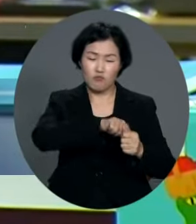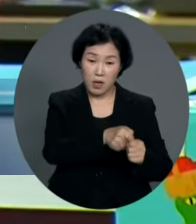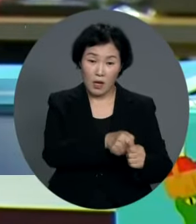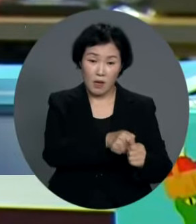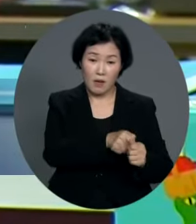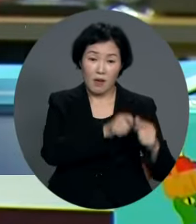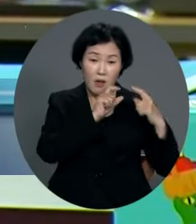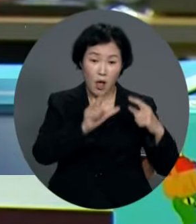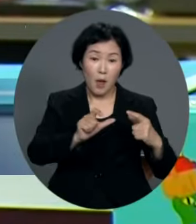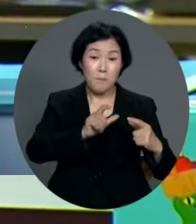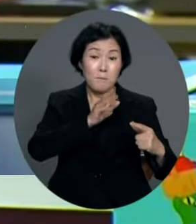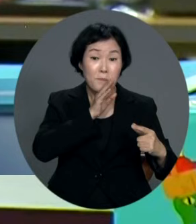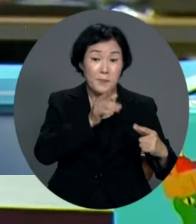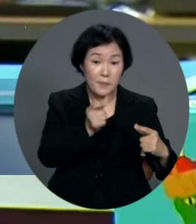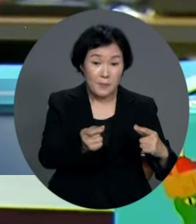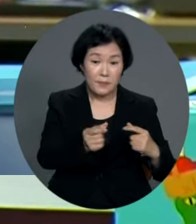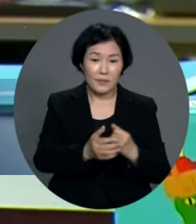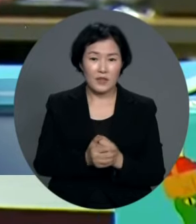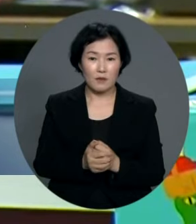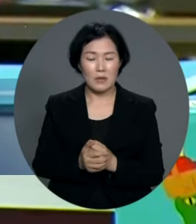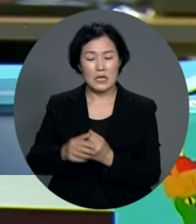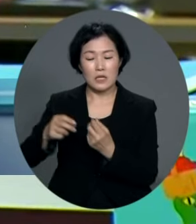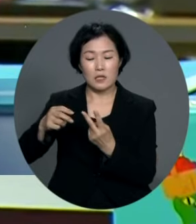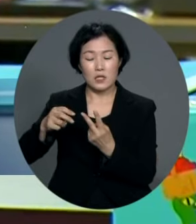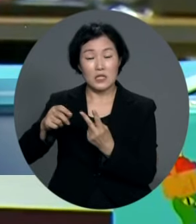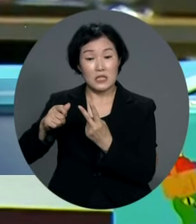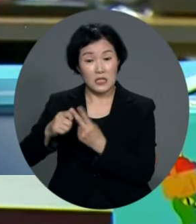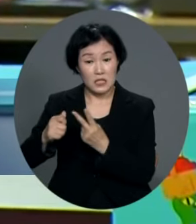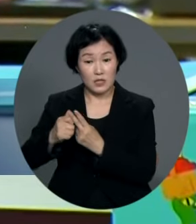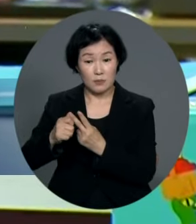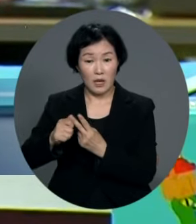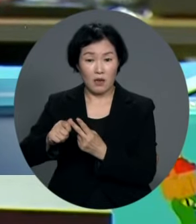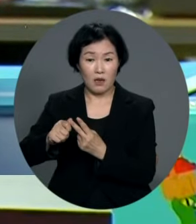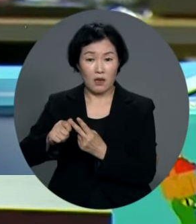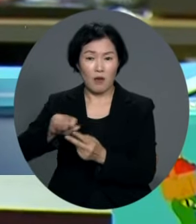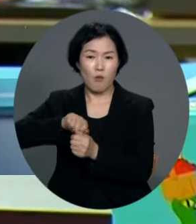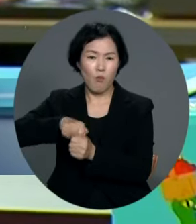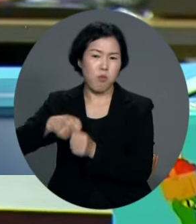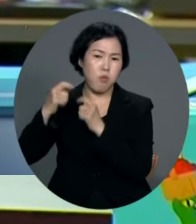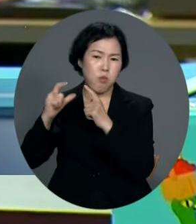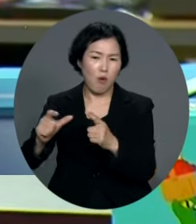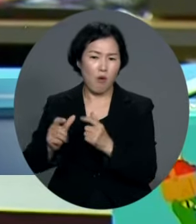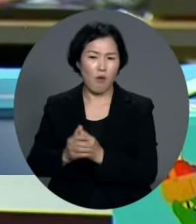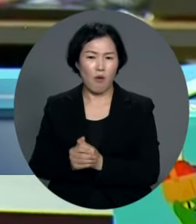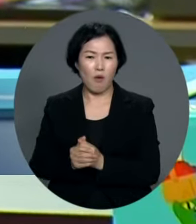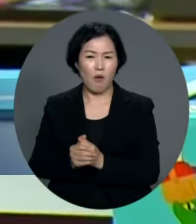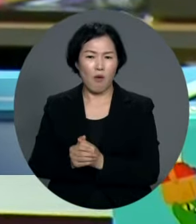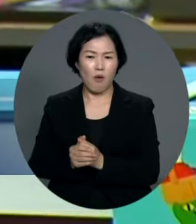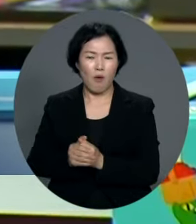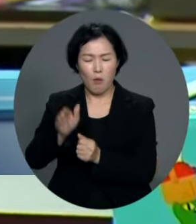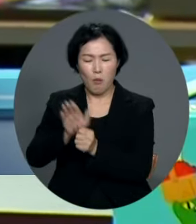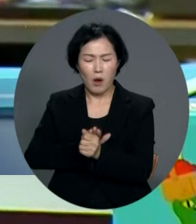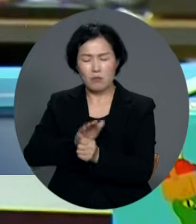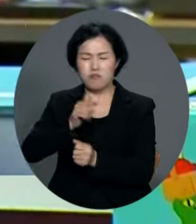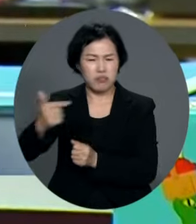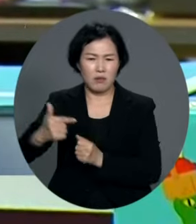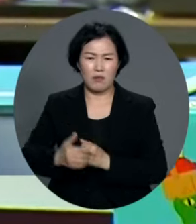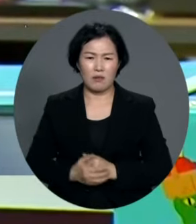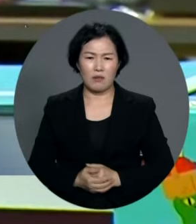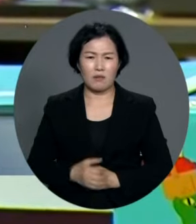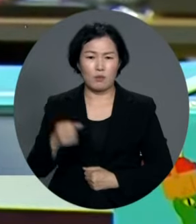관대한 양형이고 국민들의 눈높이에 전혀 맞지 않는 양형일 것입니다. 그런데 항소심 양형이 맞다면